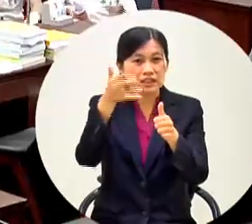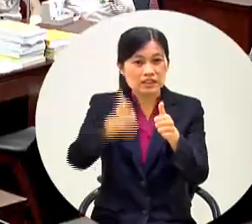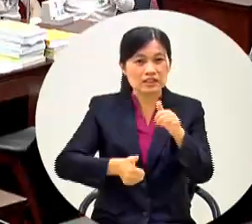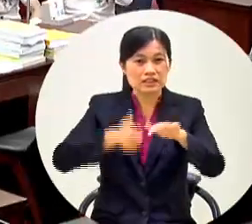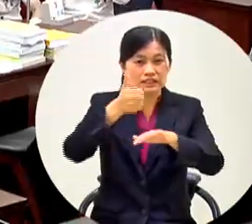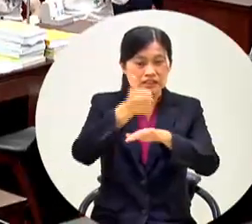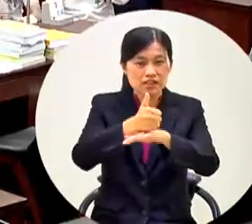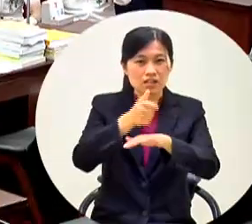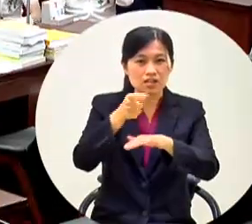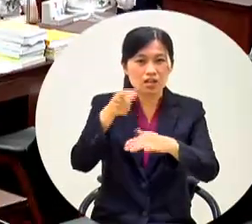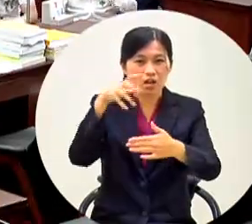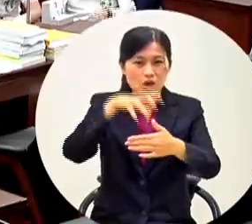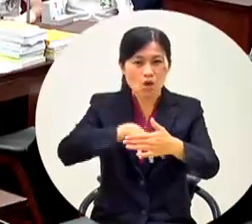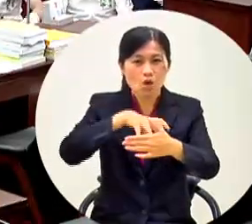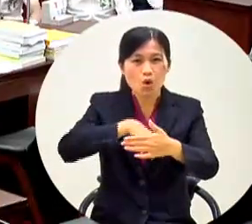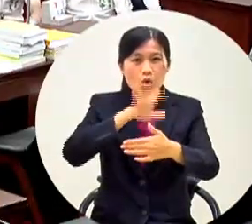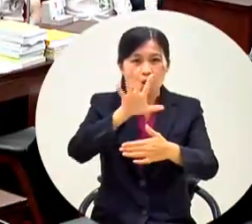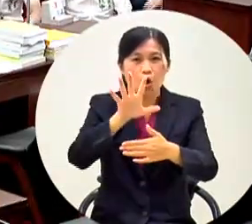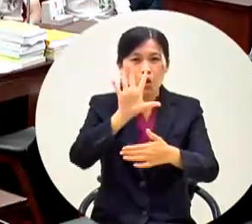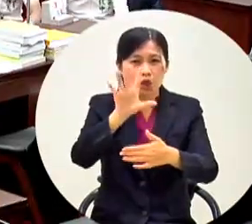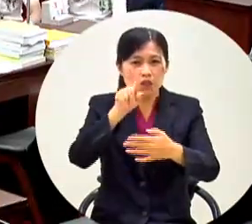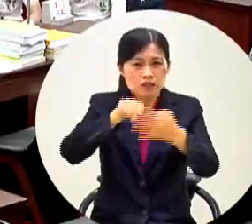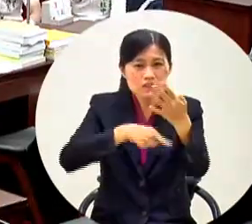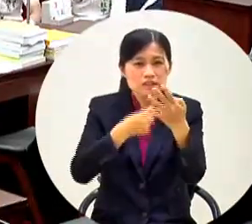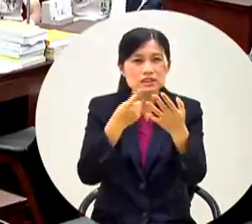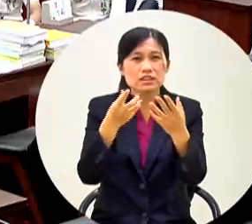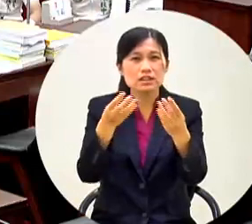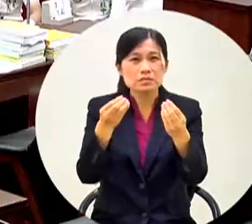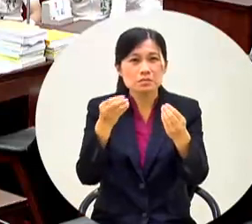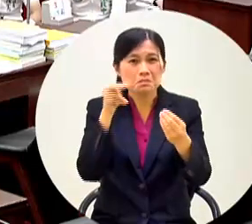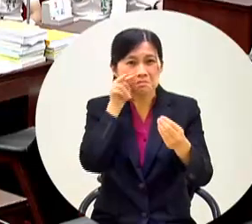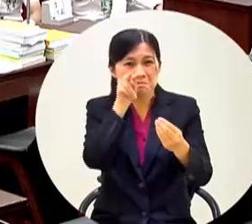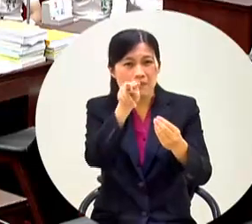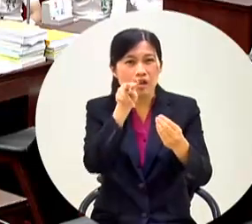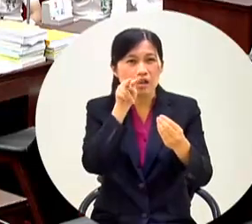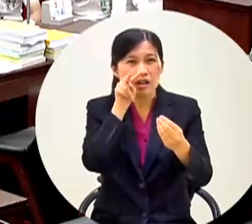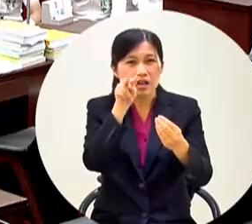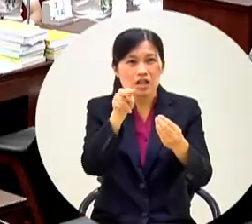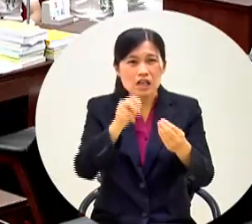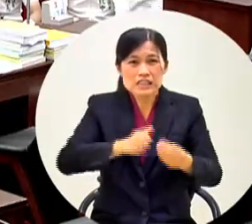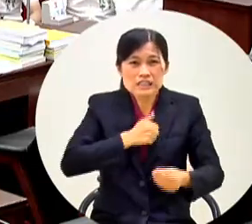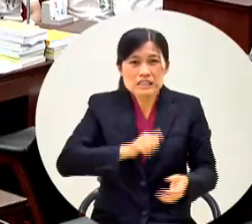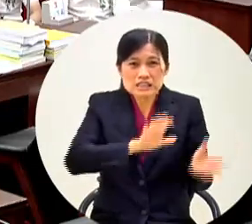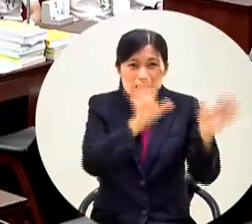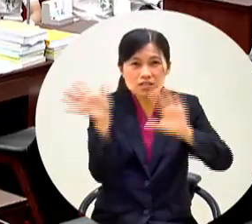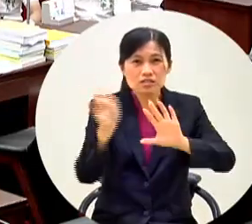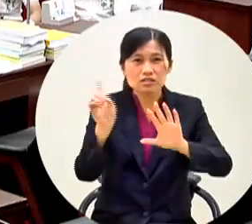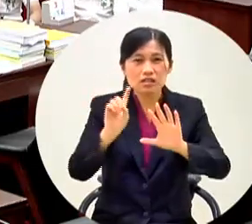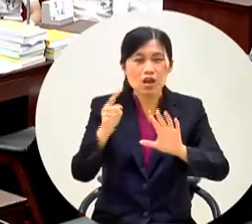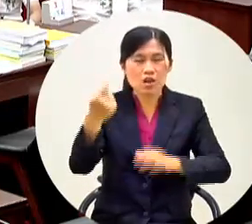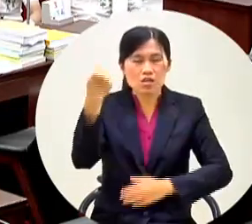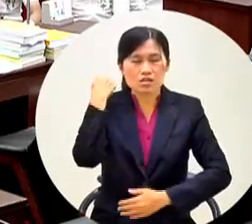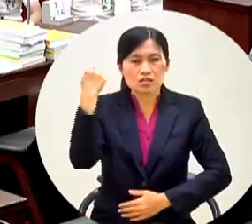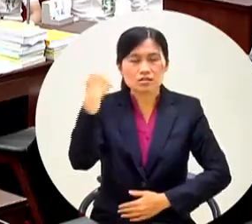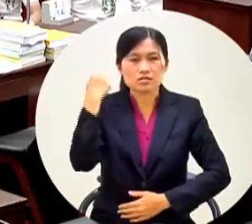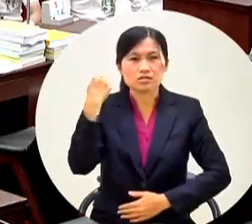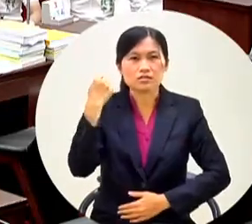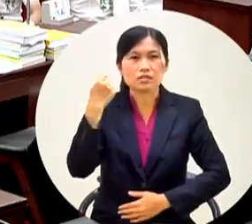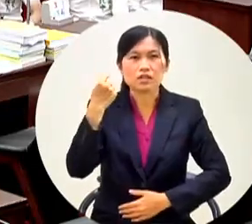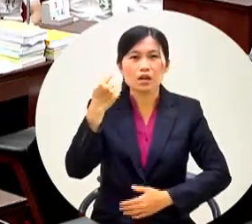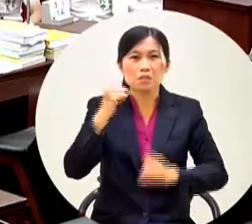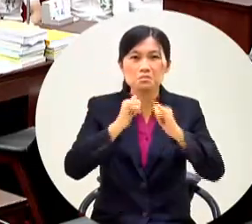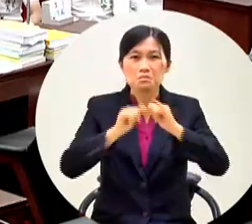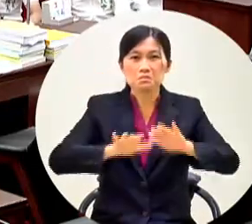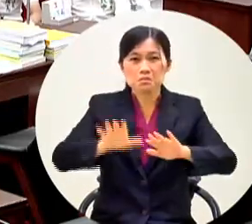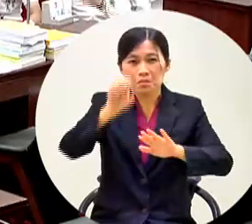哦都没有看到这个真实的现状。昨天民进党是少数，但是